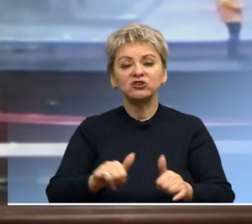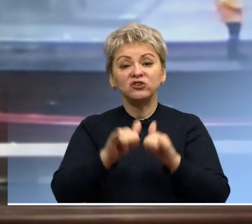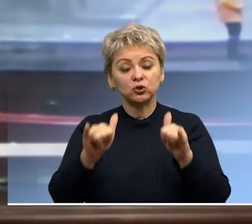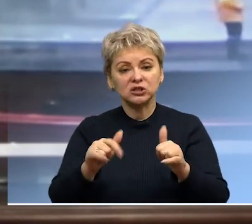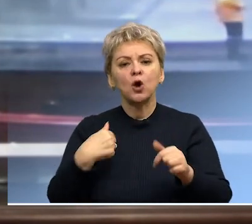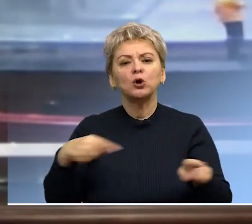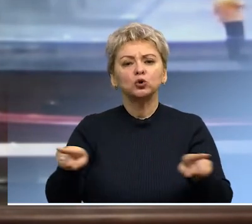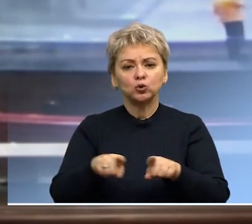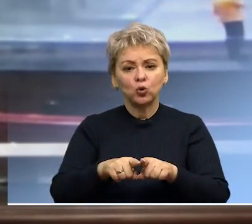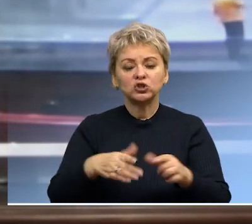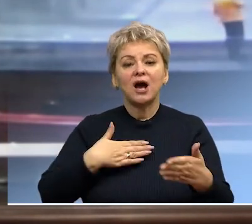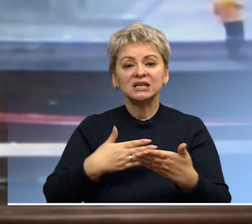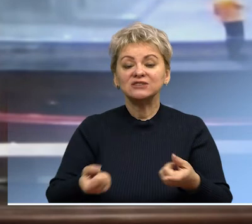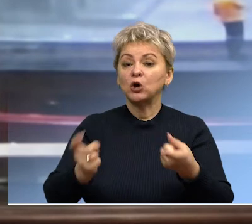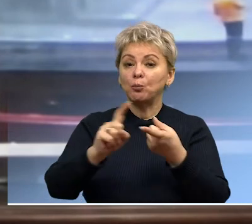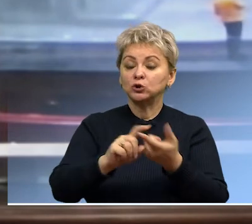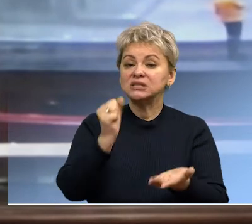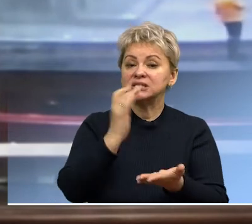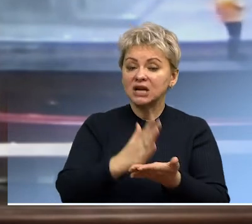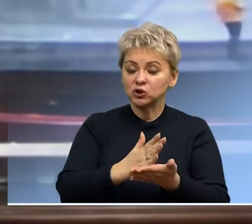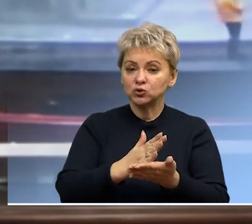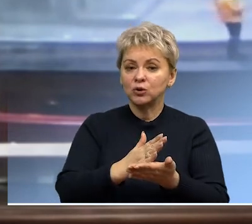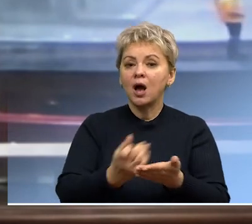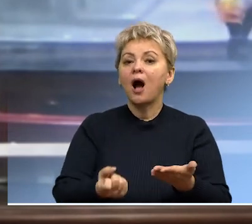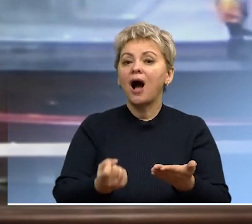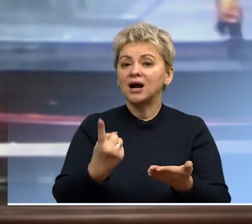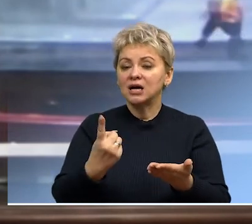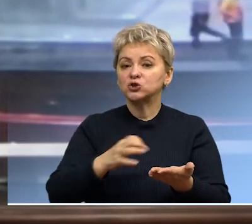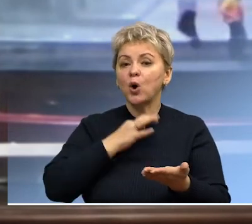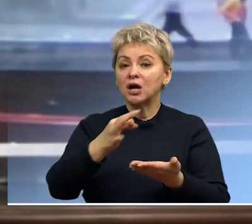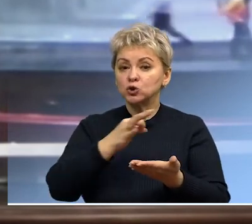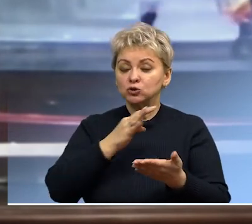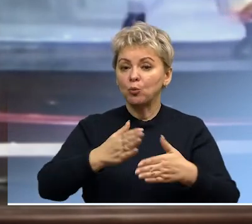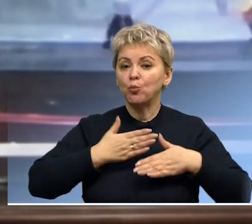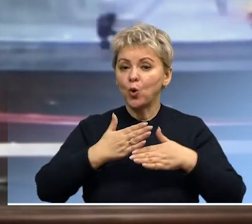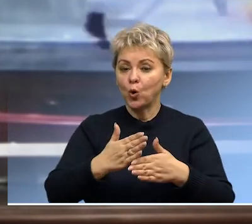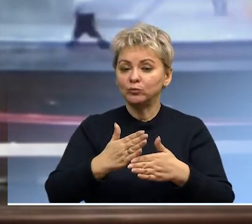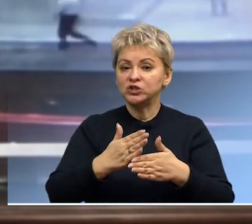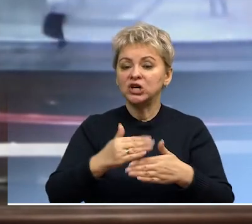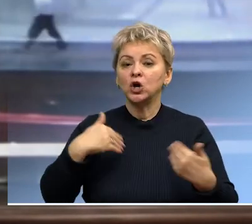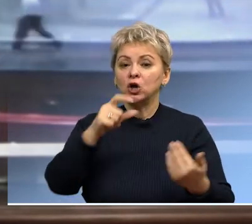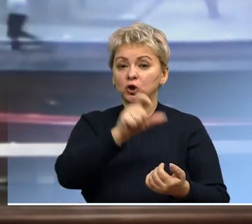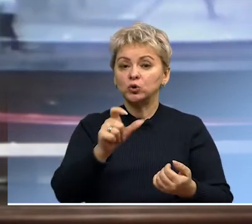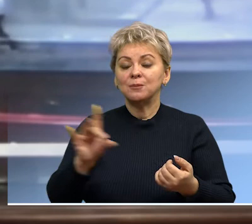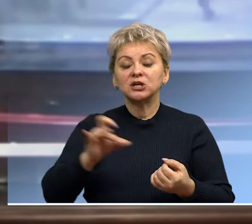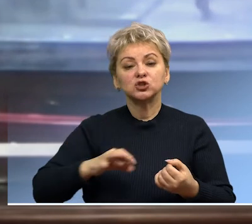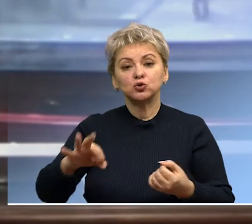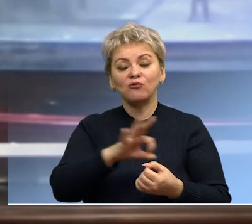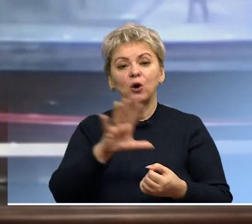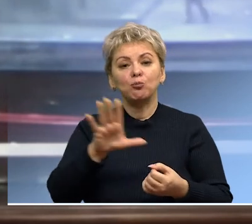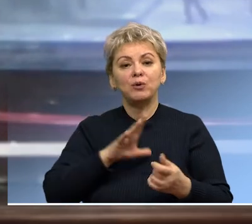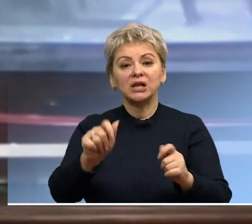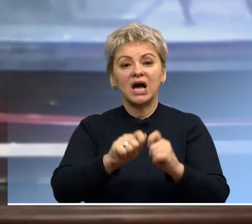тоже активно подключились сразу и оказывали консультативную помощь жителям Ростовской области.